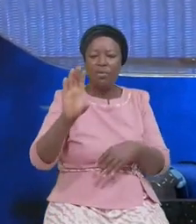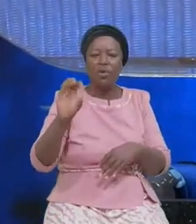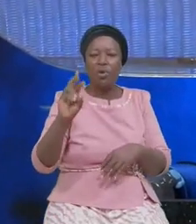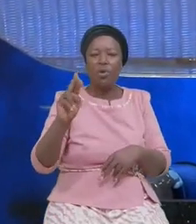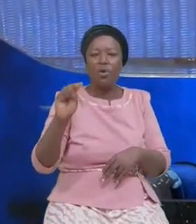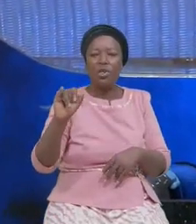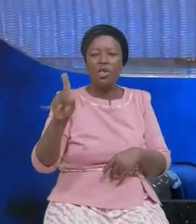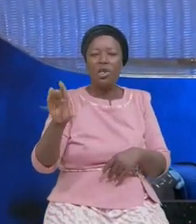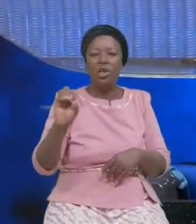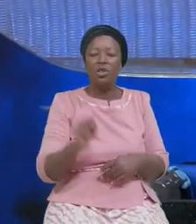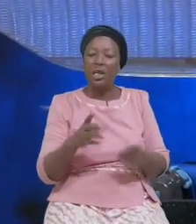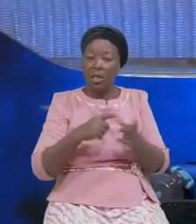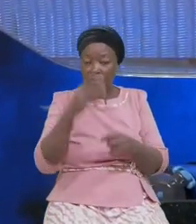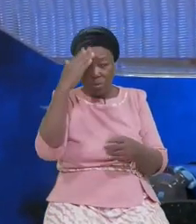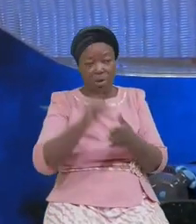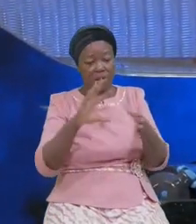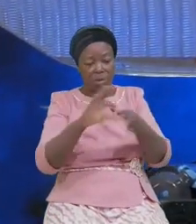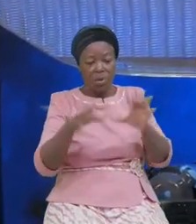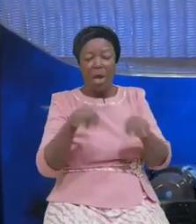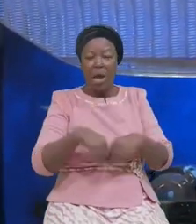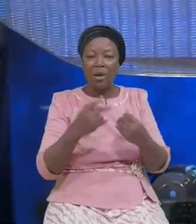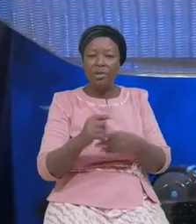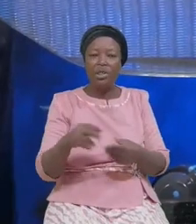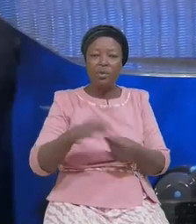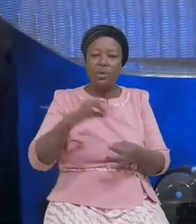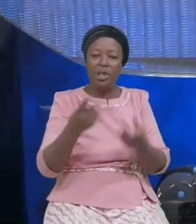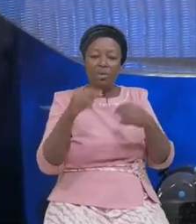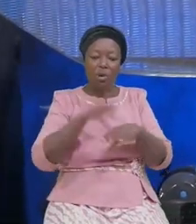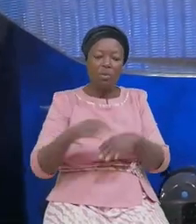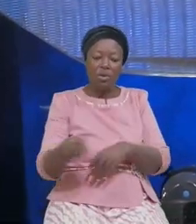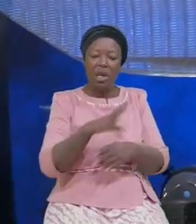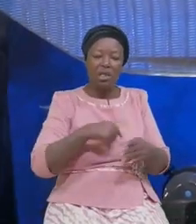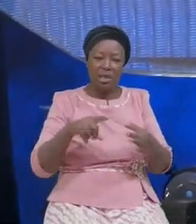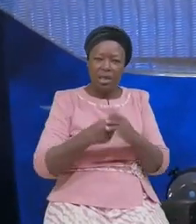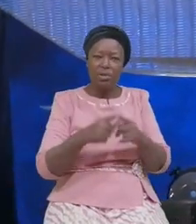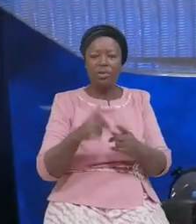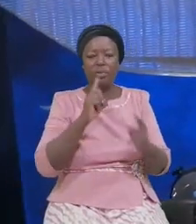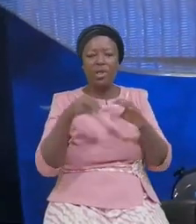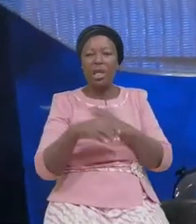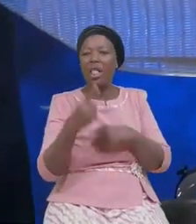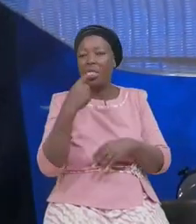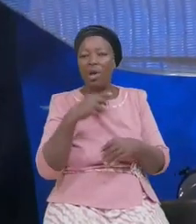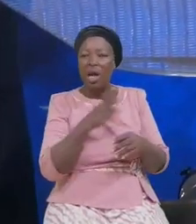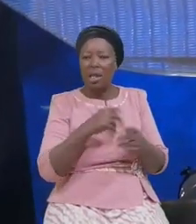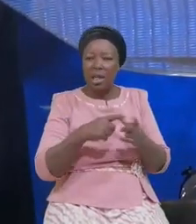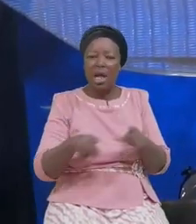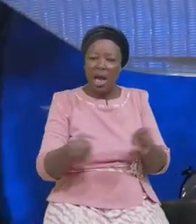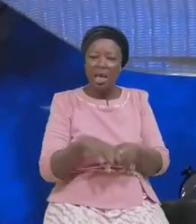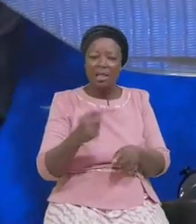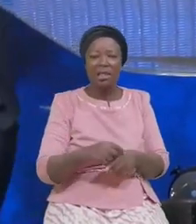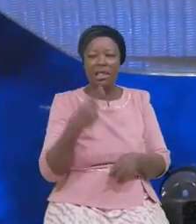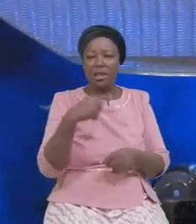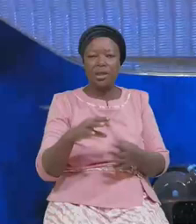comment l'Esprit de Dieu était descendu sur eux, tous ceux qui étaient là, et ils ont commencé par parler dans de nouvelles langues, comme l'Esprit leur donnait de